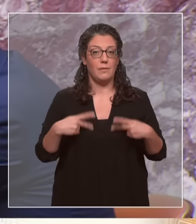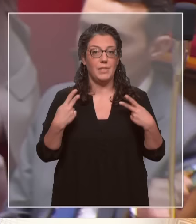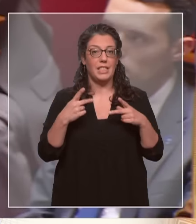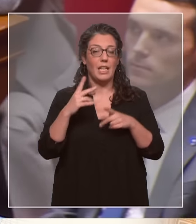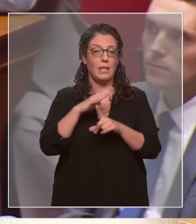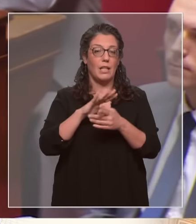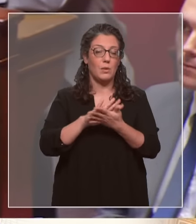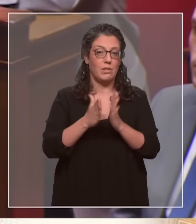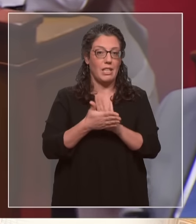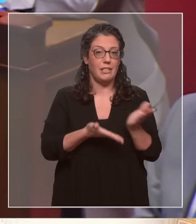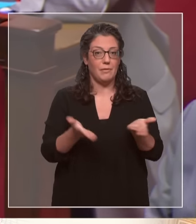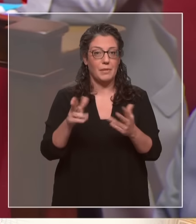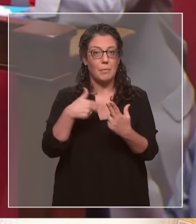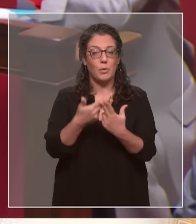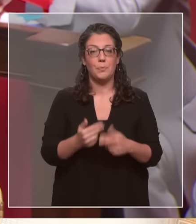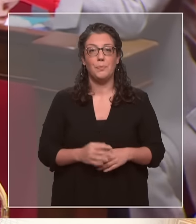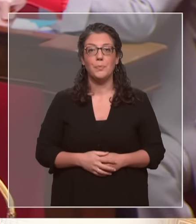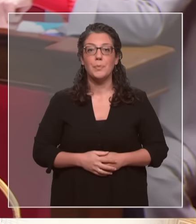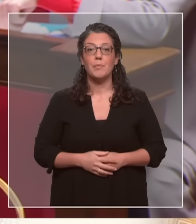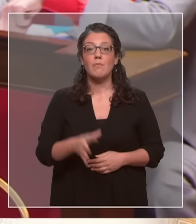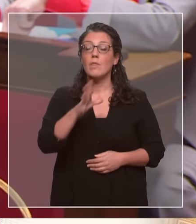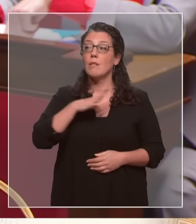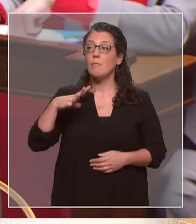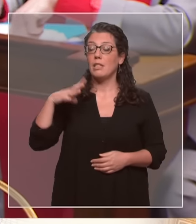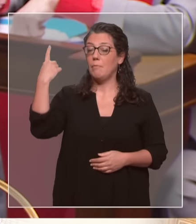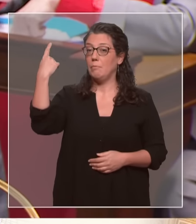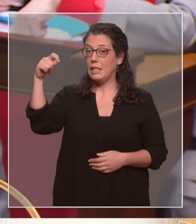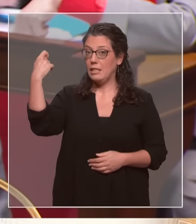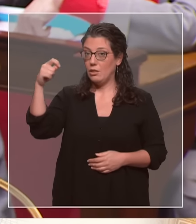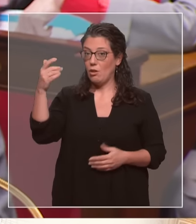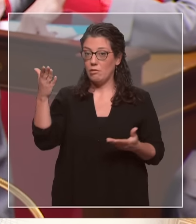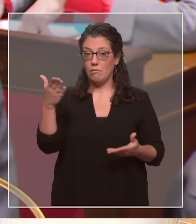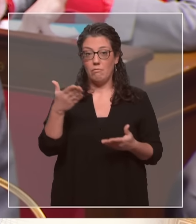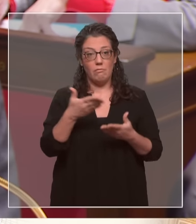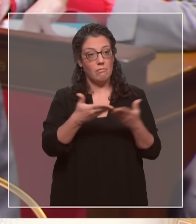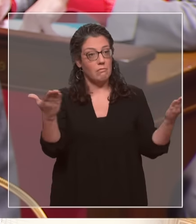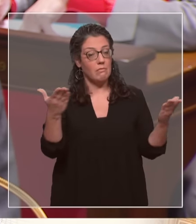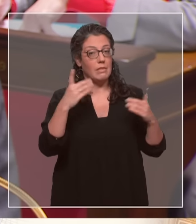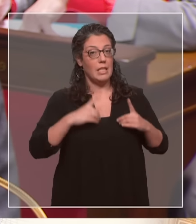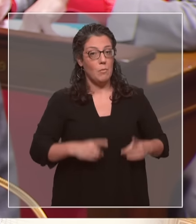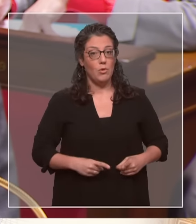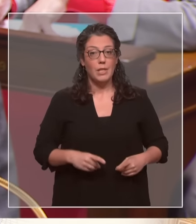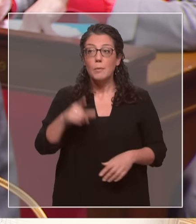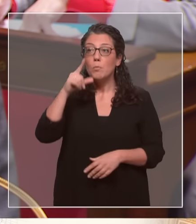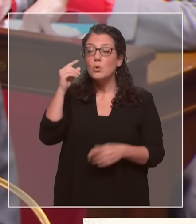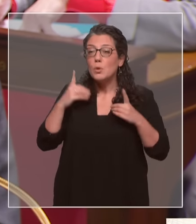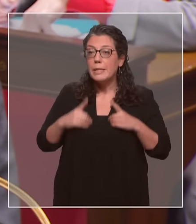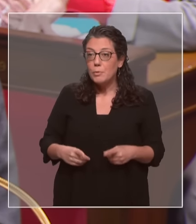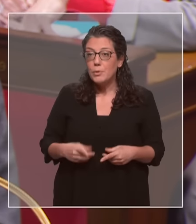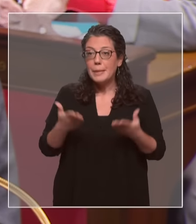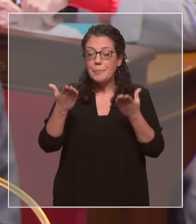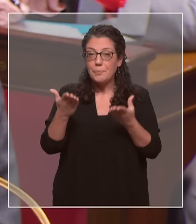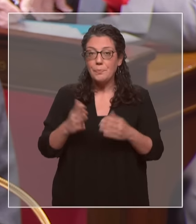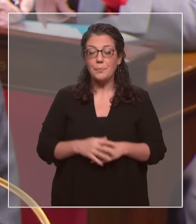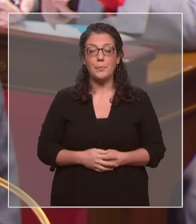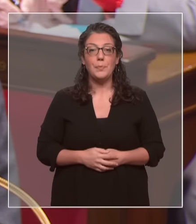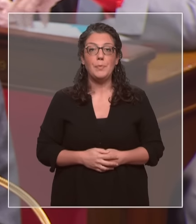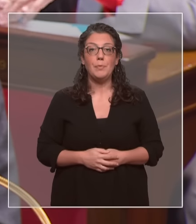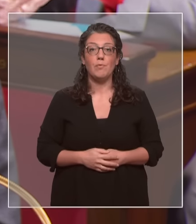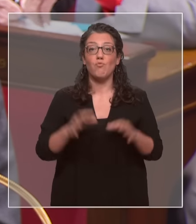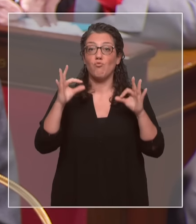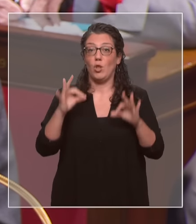associative. Madame la Présidente, Mesdames et Messieurs les députés, Monsieur le député Thiébaut. Comme vous le soulignez,